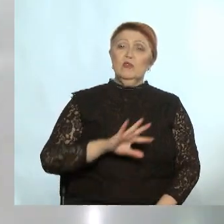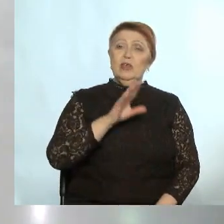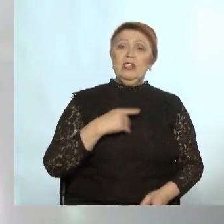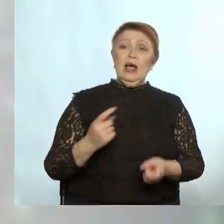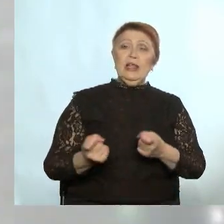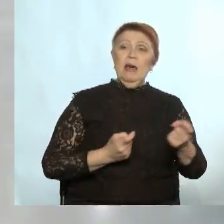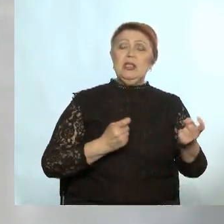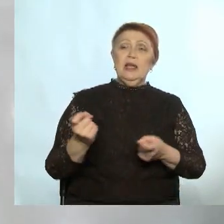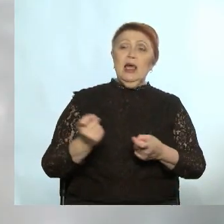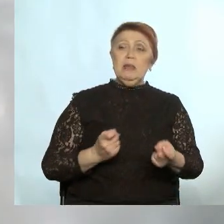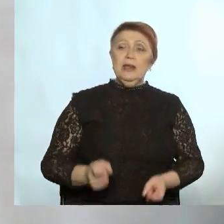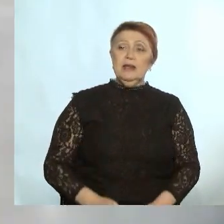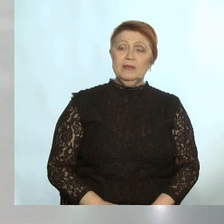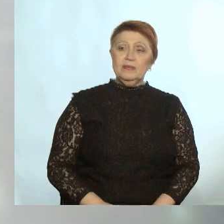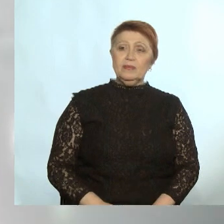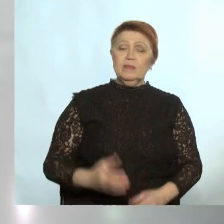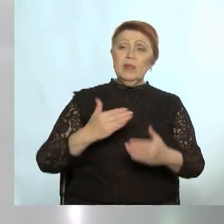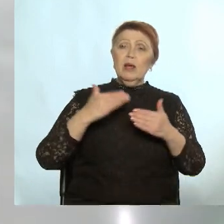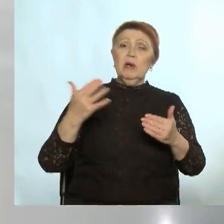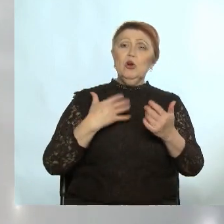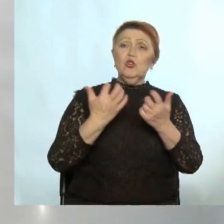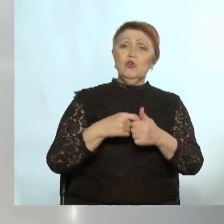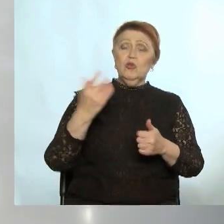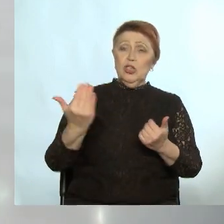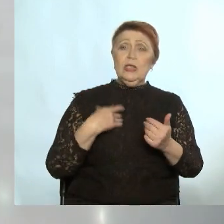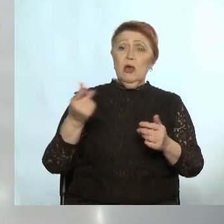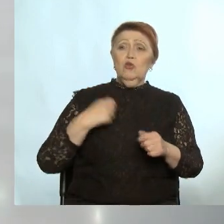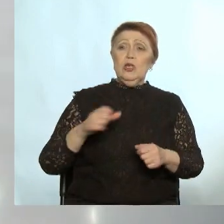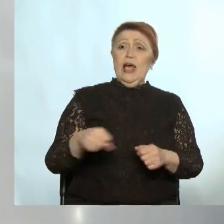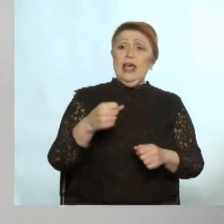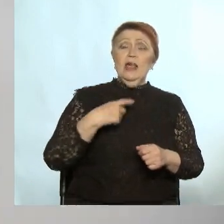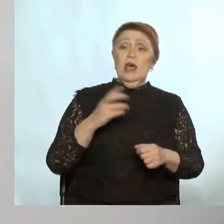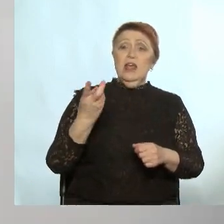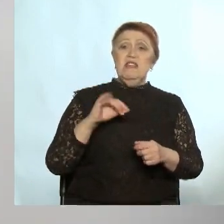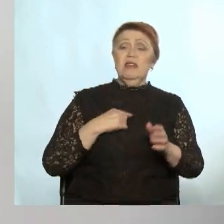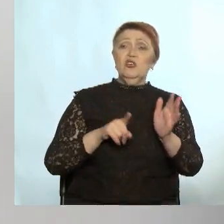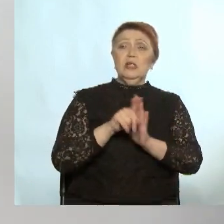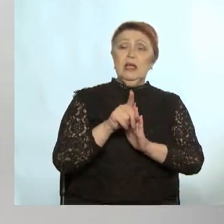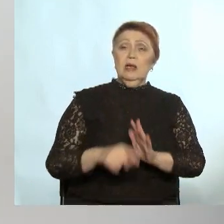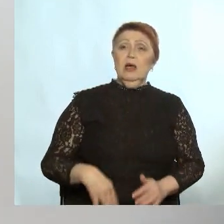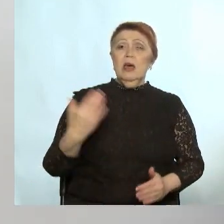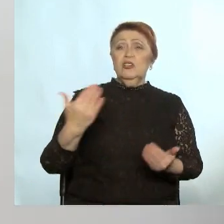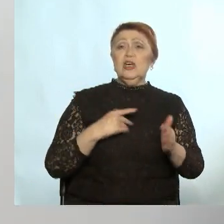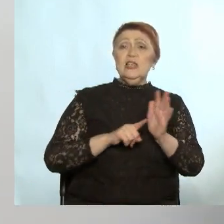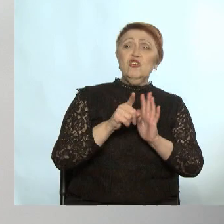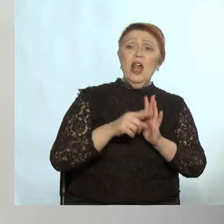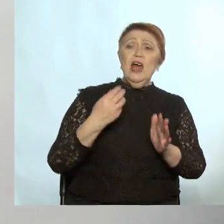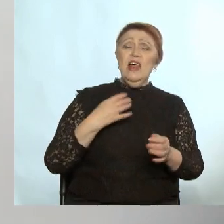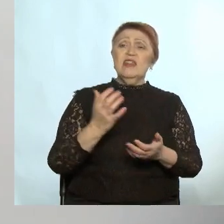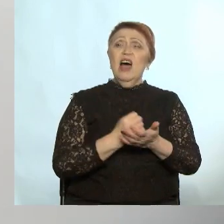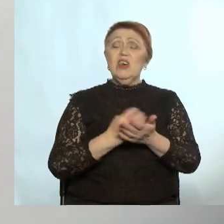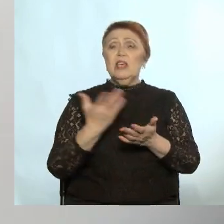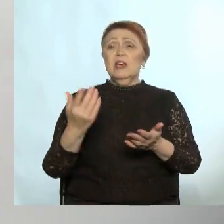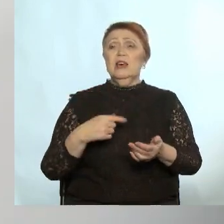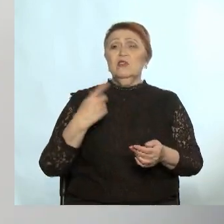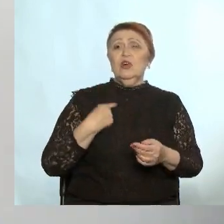Левик, не стоим. По большому счету, у них хоккей еще не начался. То есть они только начальные навыки игры в хоккей